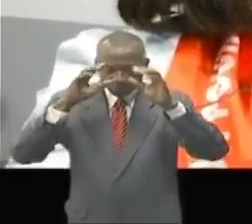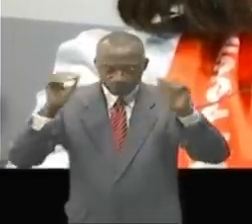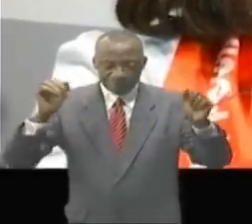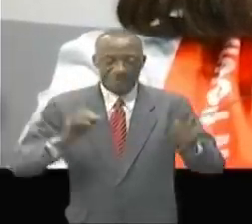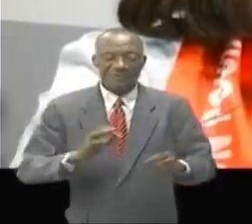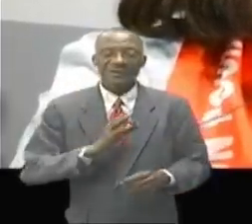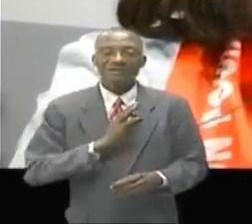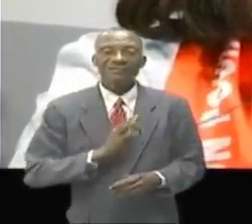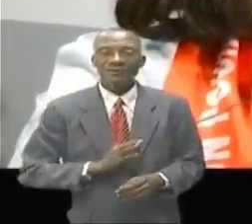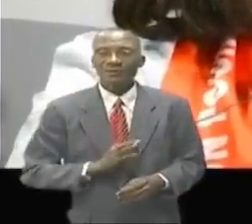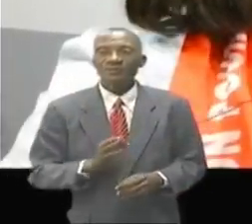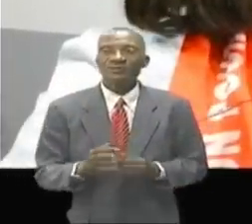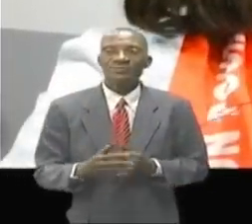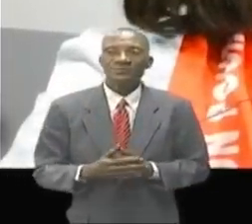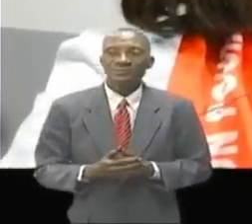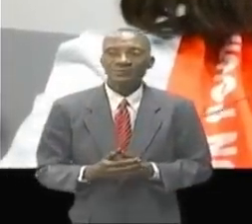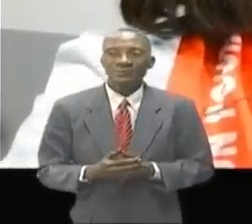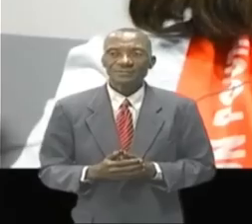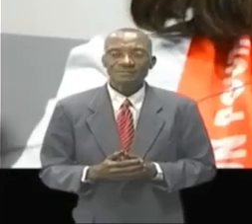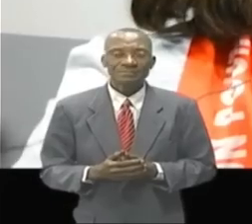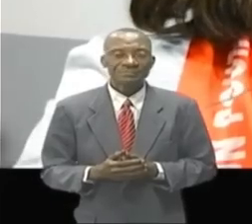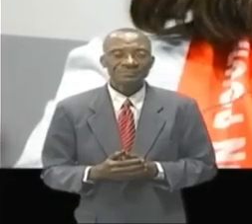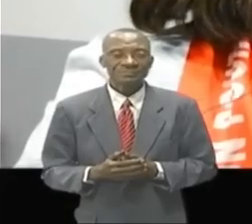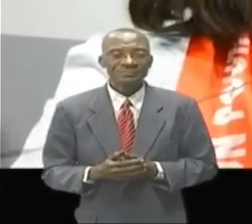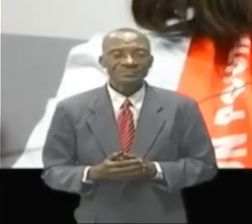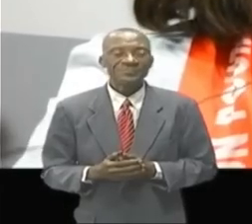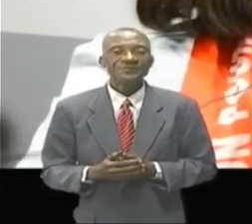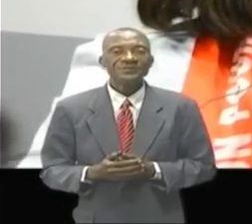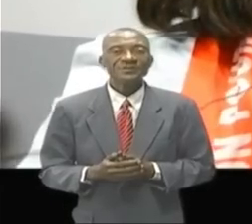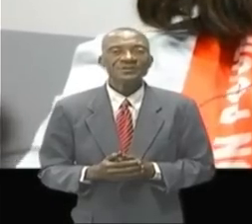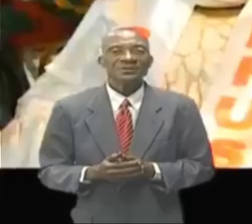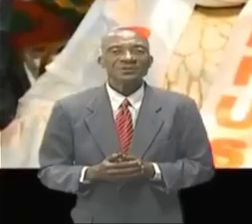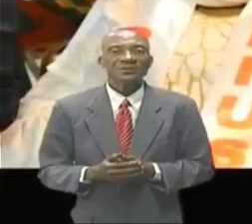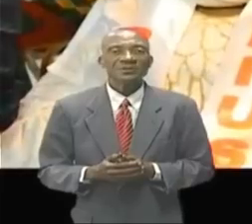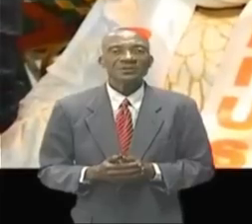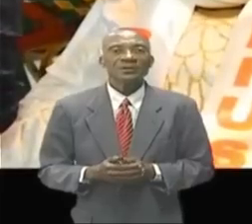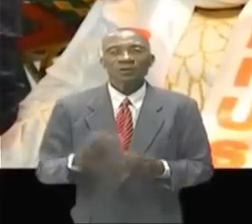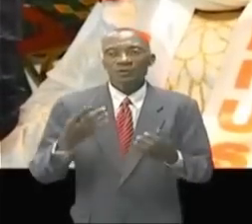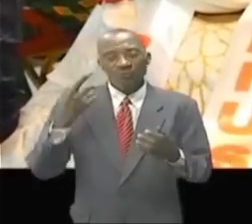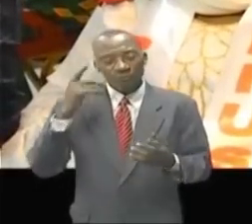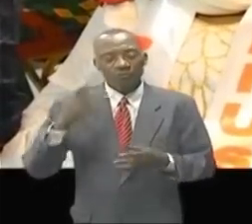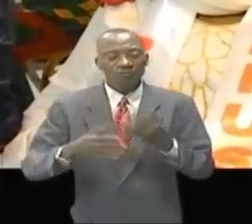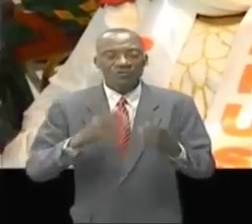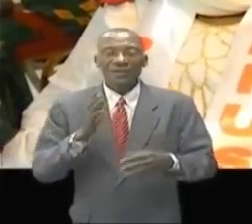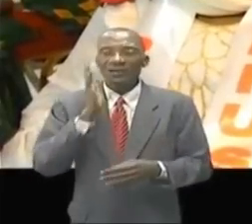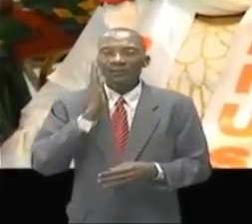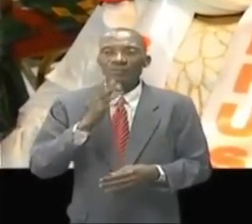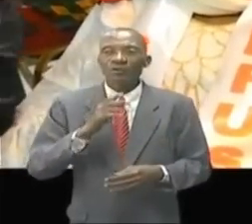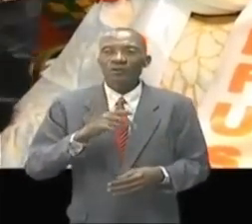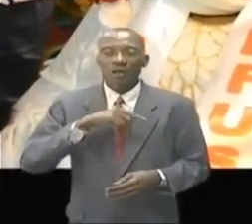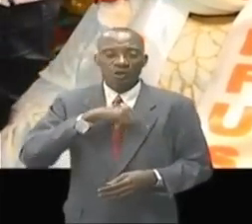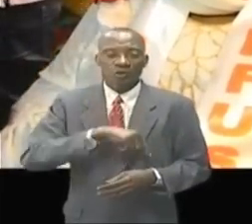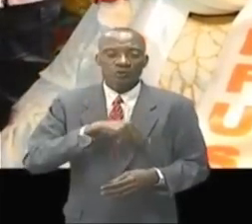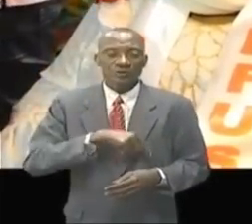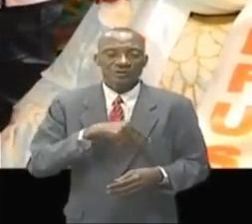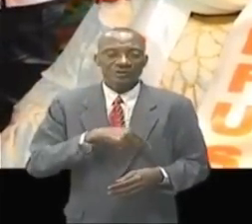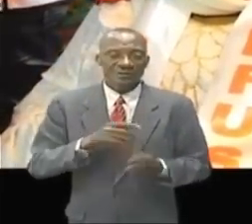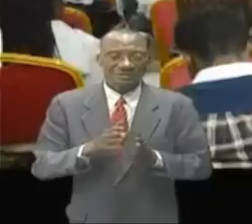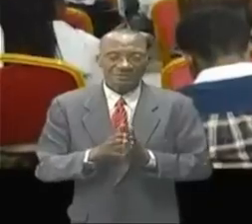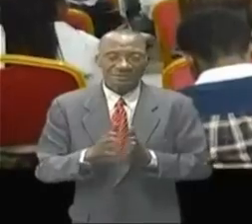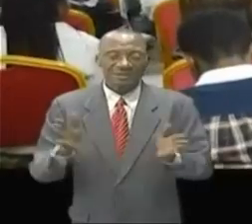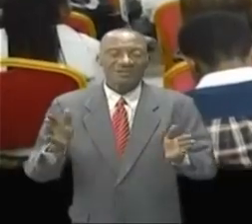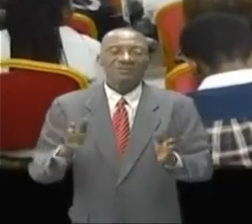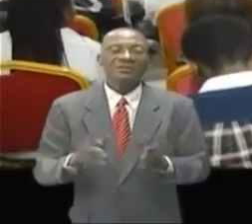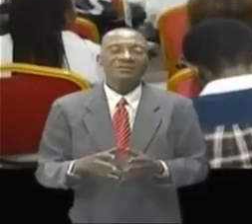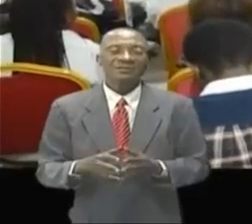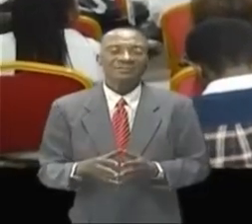Félix-Antoine Tshisekedi Tshilombo. Engager en alerte la conscience collective contre les discours